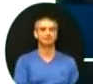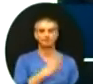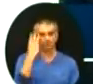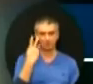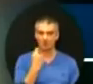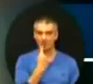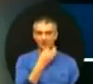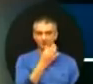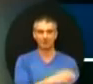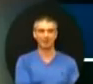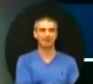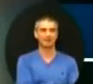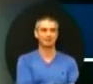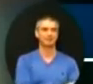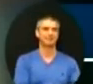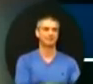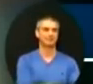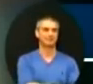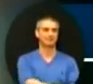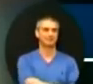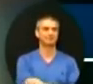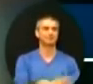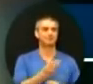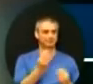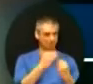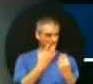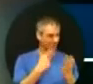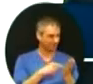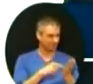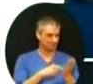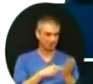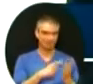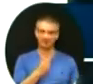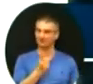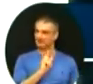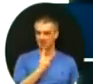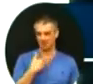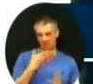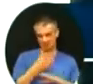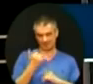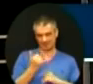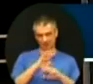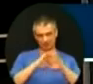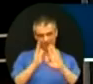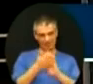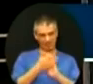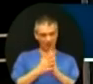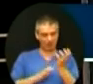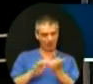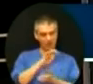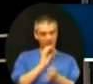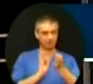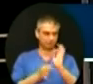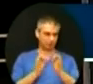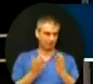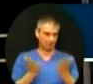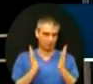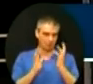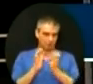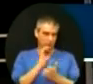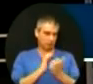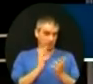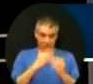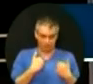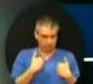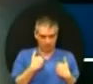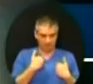עוד שאלה אחת. נתחיל על זה? שלי, יש עוד סיבות, אבל... שלי, לא ניכנס כרגע לכל הסבך המשפטי שהוא מסובך מדי,